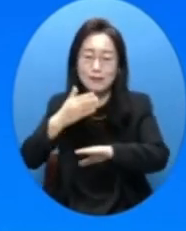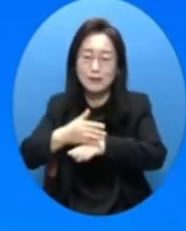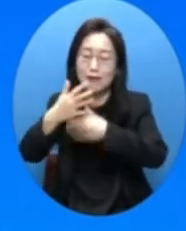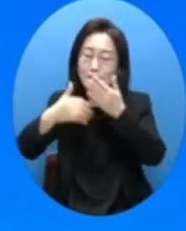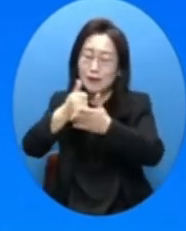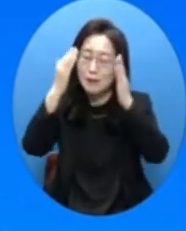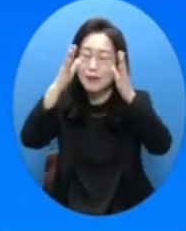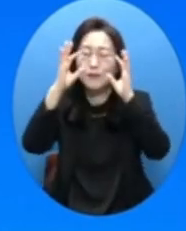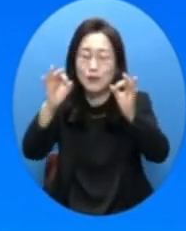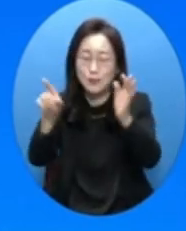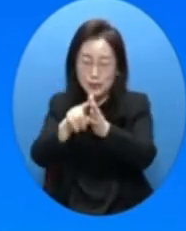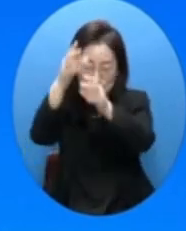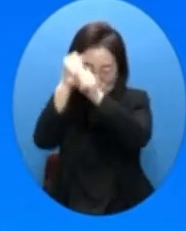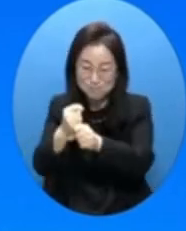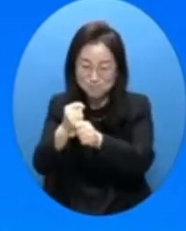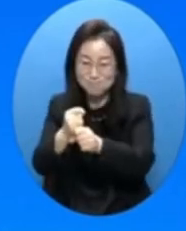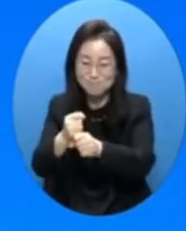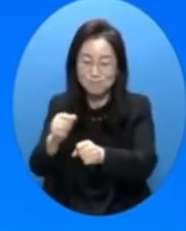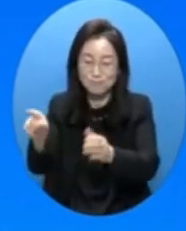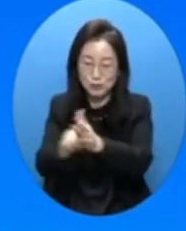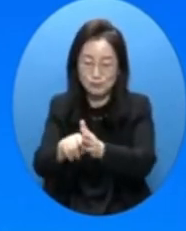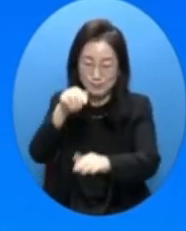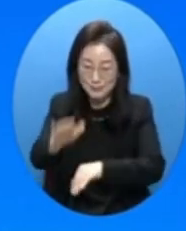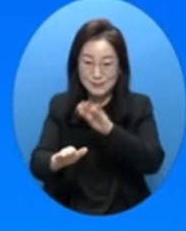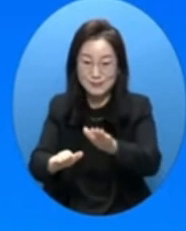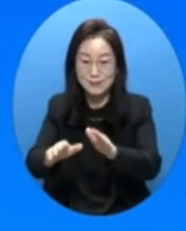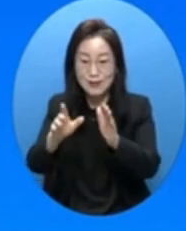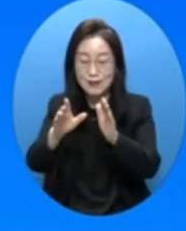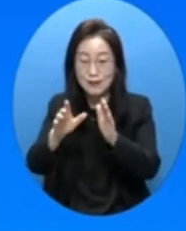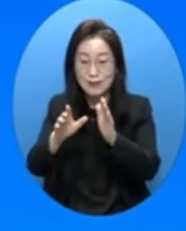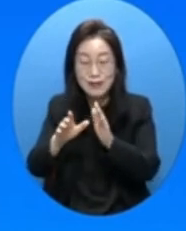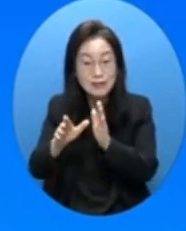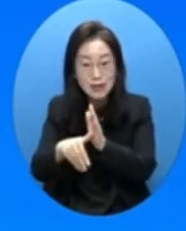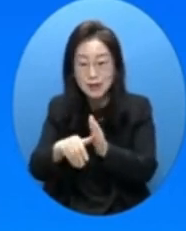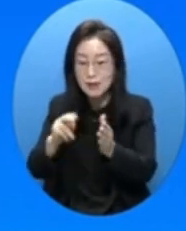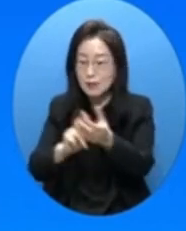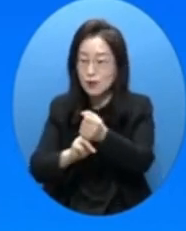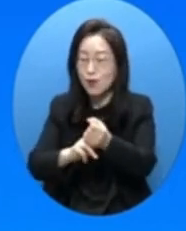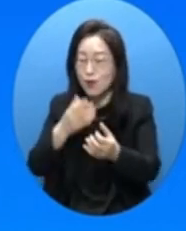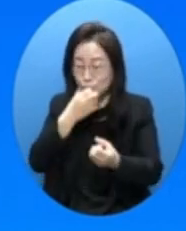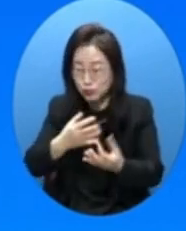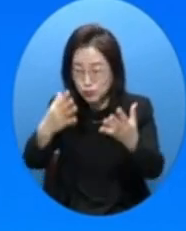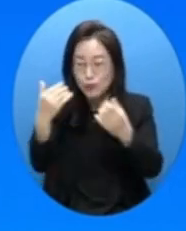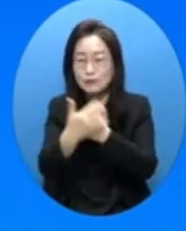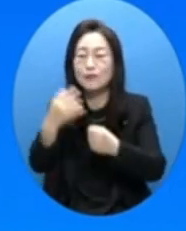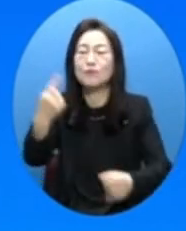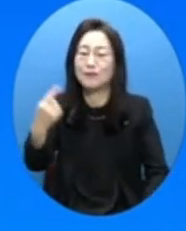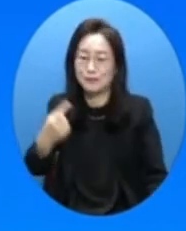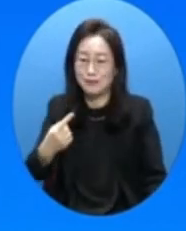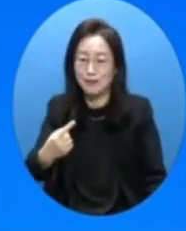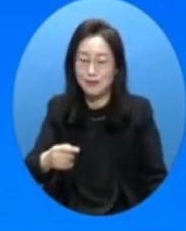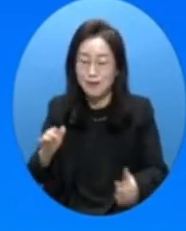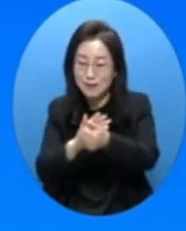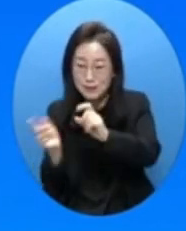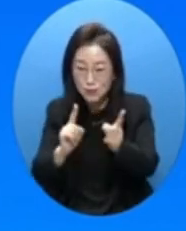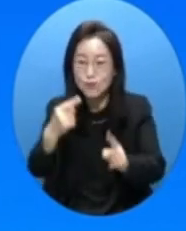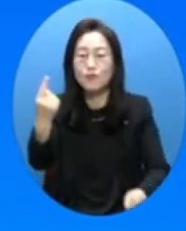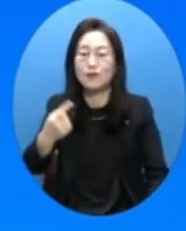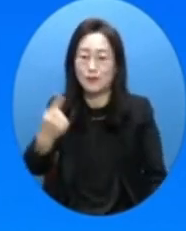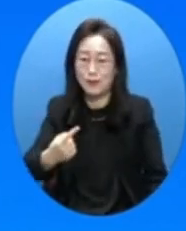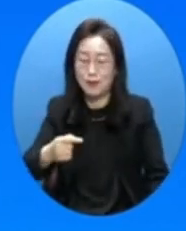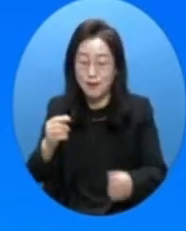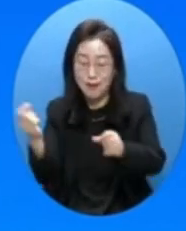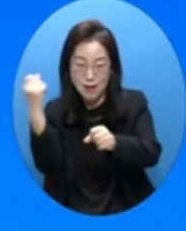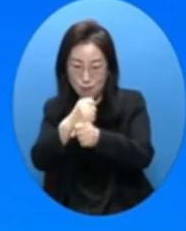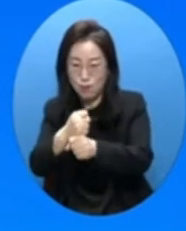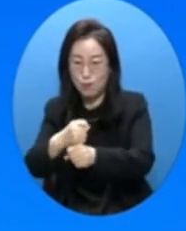의지하고 주님만 믿고 믿음으로 나갈 때 기적이 임할 것입니다. 축복이 임할 것입니다. 은혜가 임할 것입니다. 치료가 임할 것입니다. 회복이